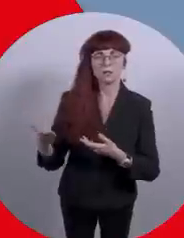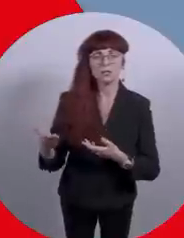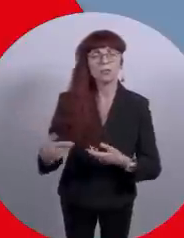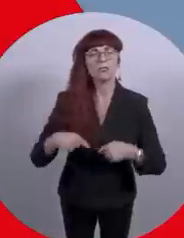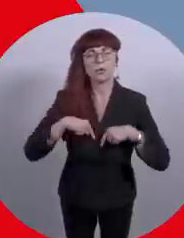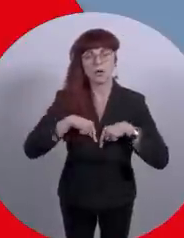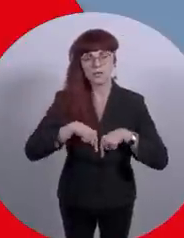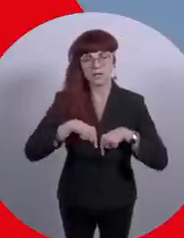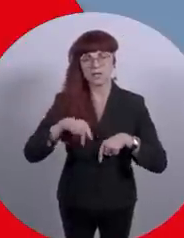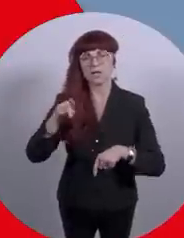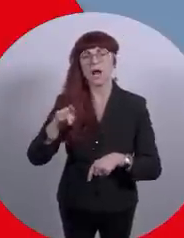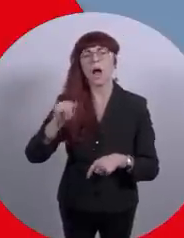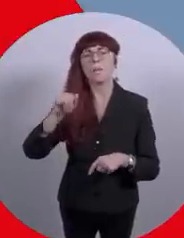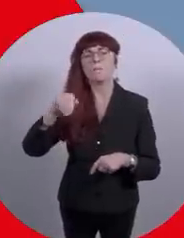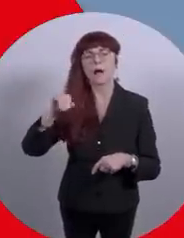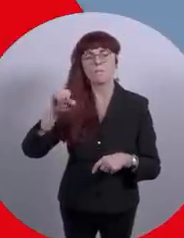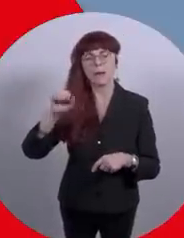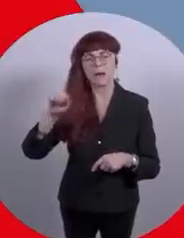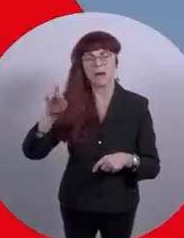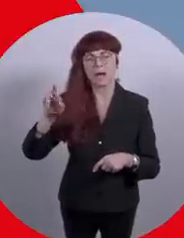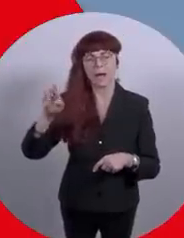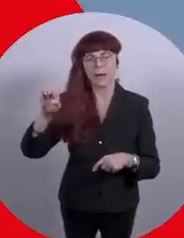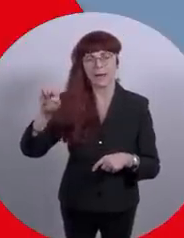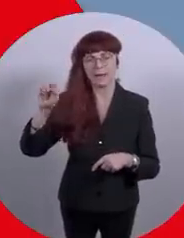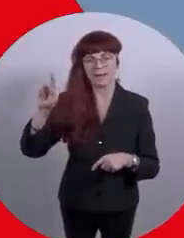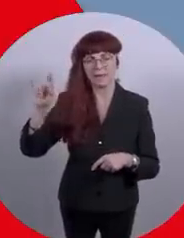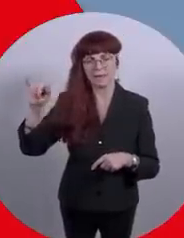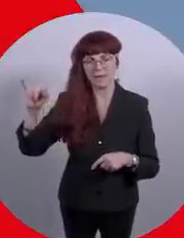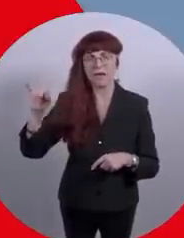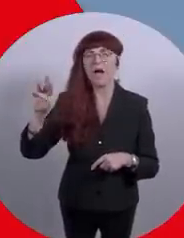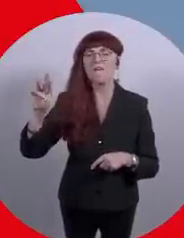Dank und Anerkennung auszusprechen